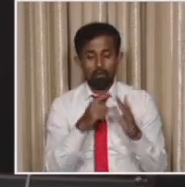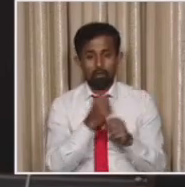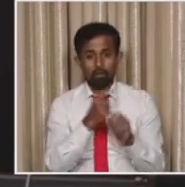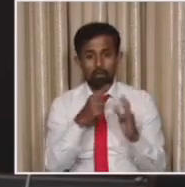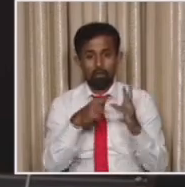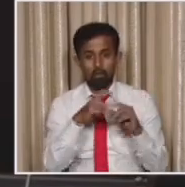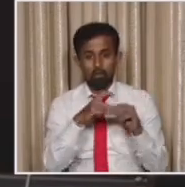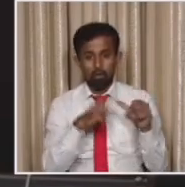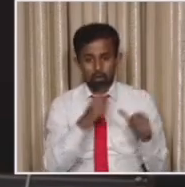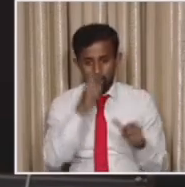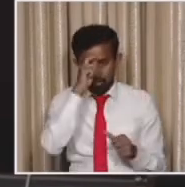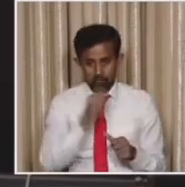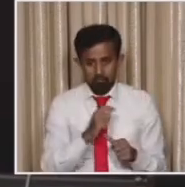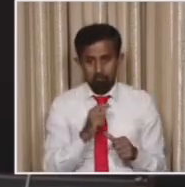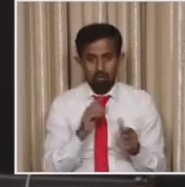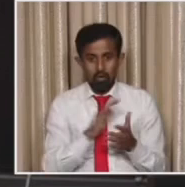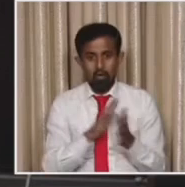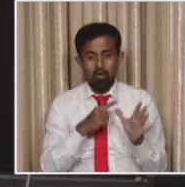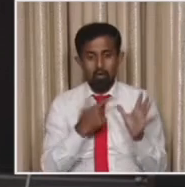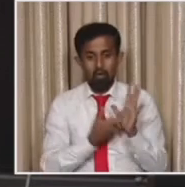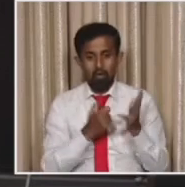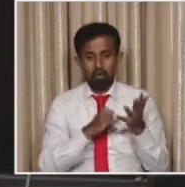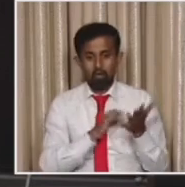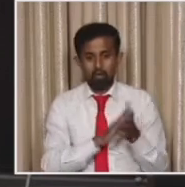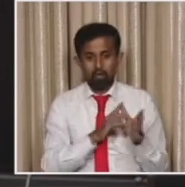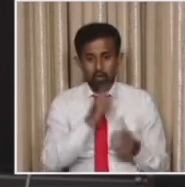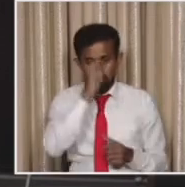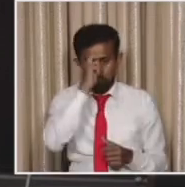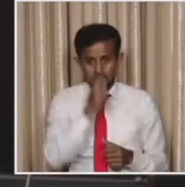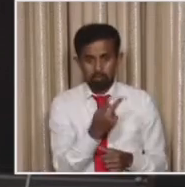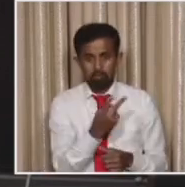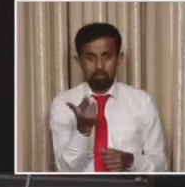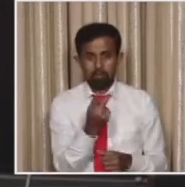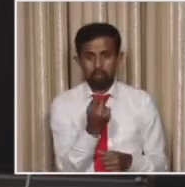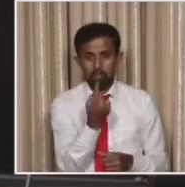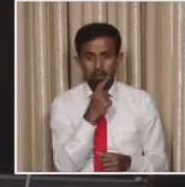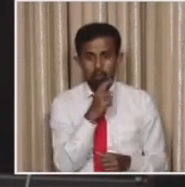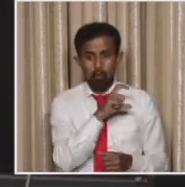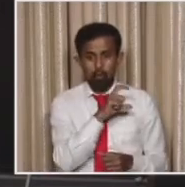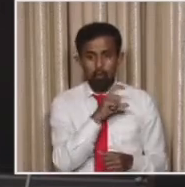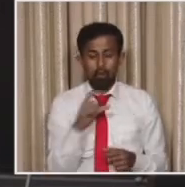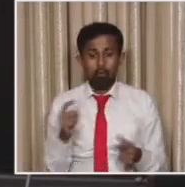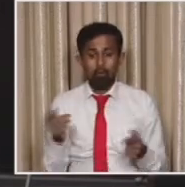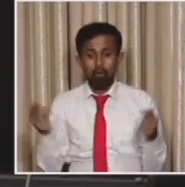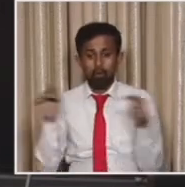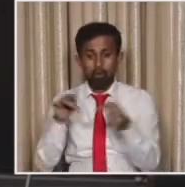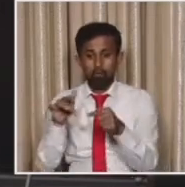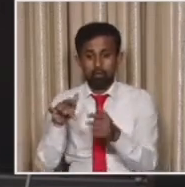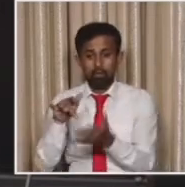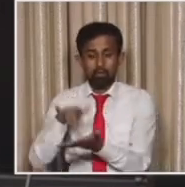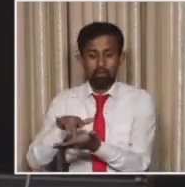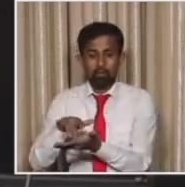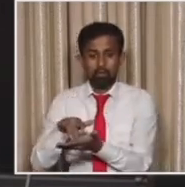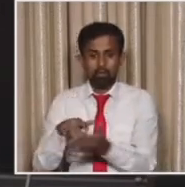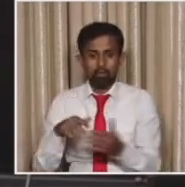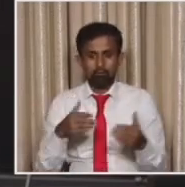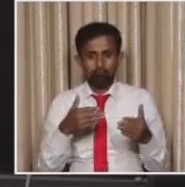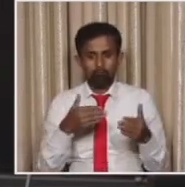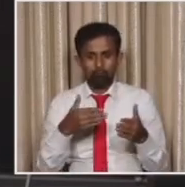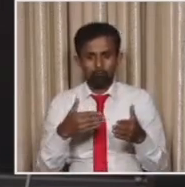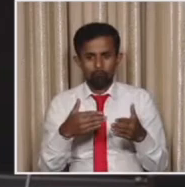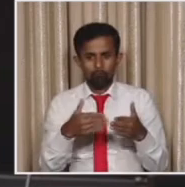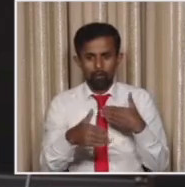හර්ෂ සිල්වා මැතිතුමත් මතු කරපු මේ කොළඹ සහ වරාය නගරයේ අතර වෙනසක්